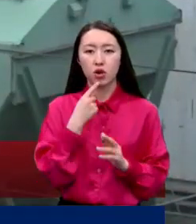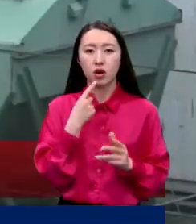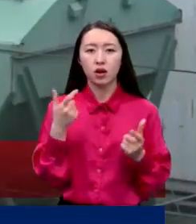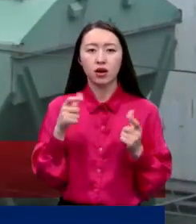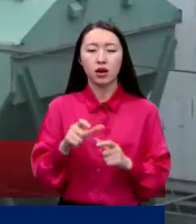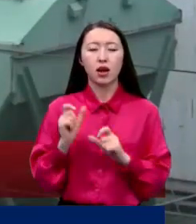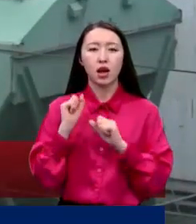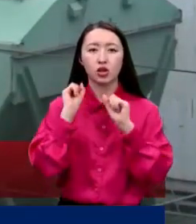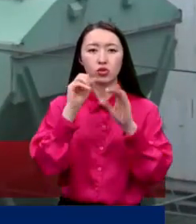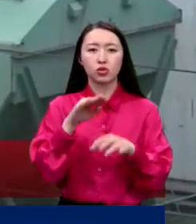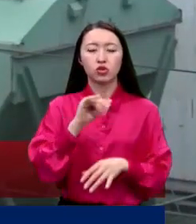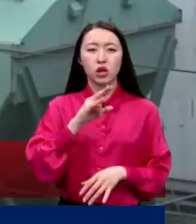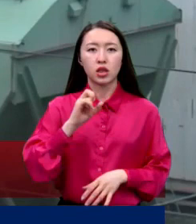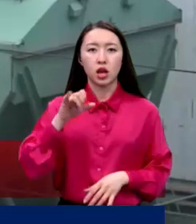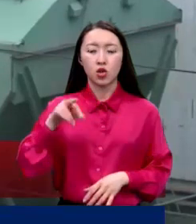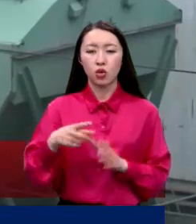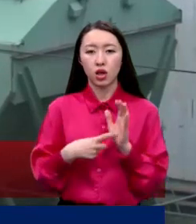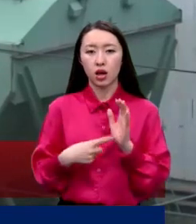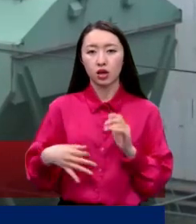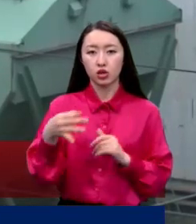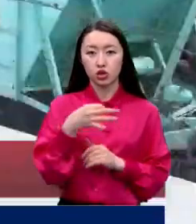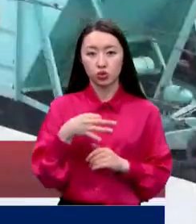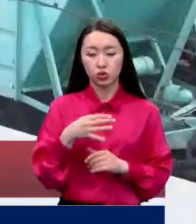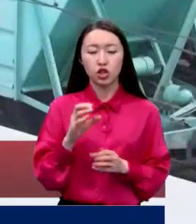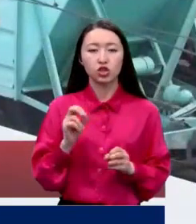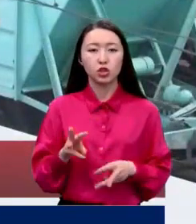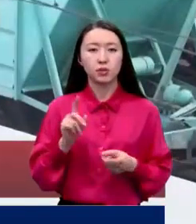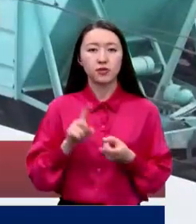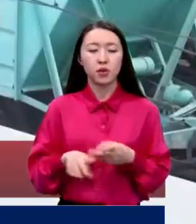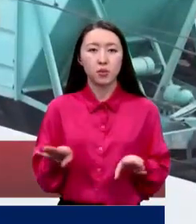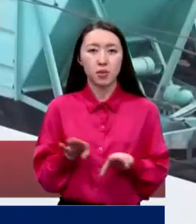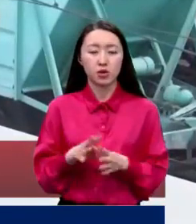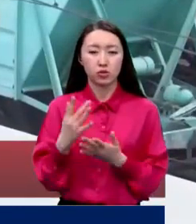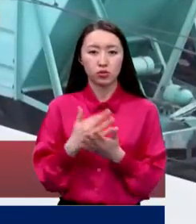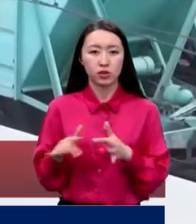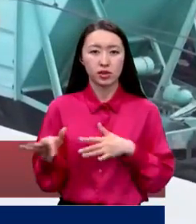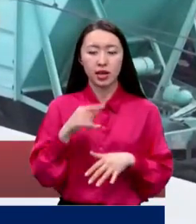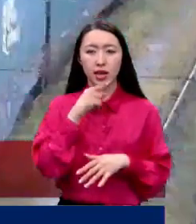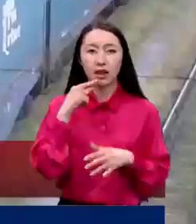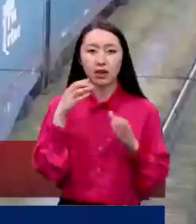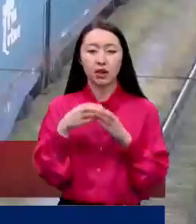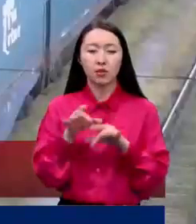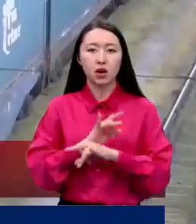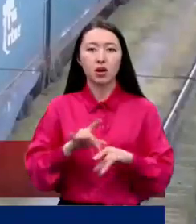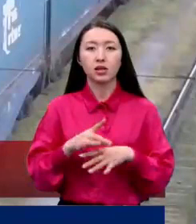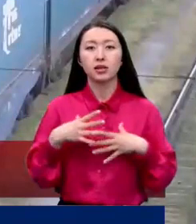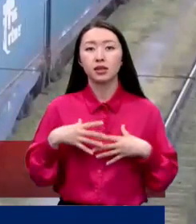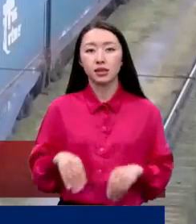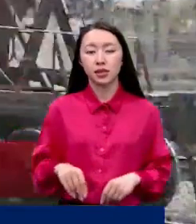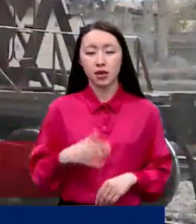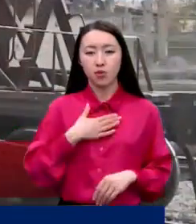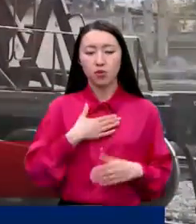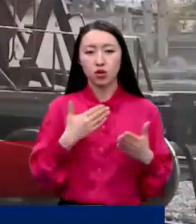в адрес станции Жана-Аул в Карагандинской области. С чем связаны подобные меры, в российской компании не рассказали. «Атамекен